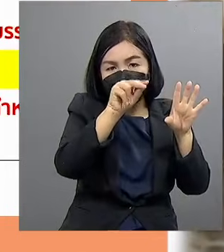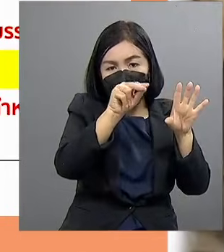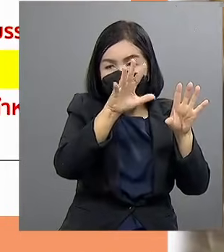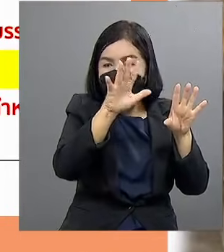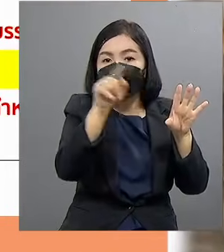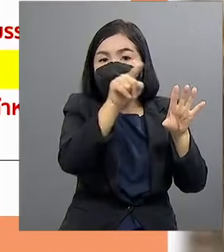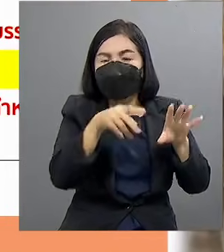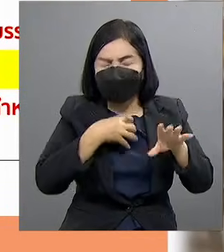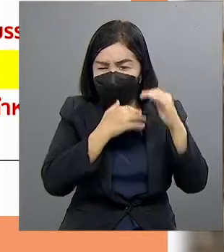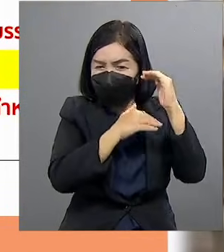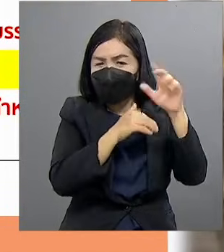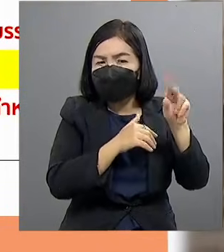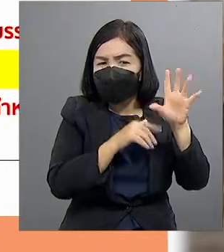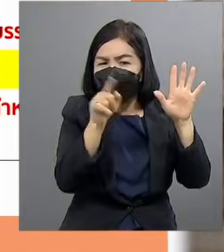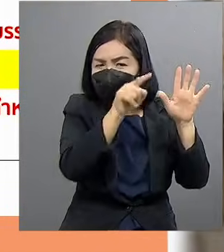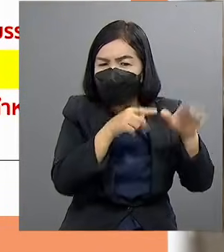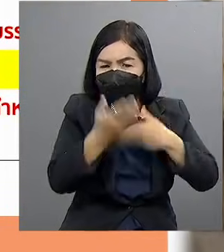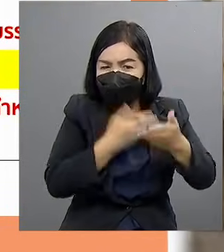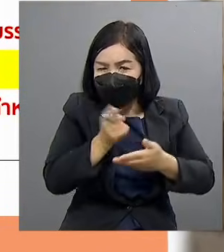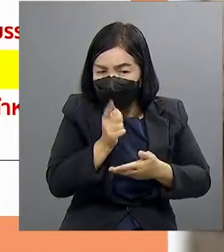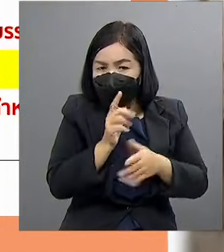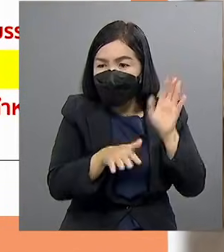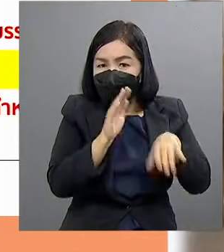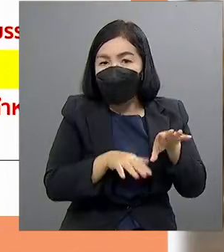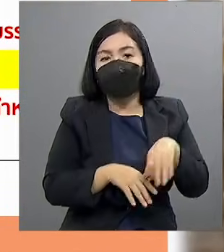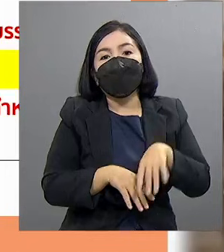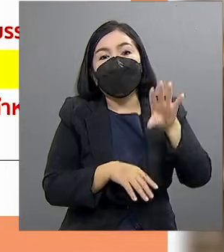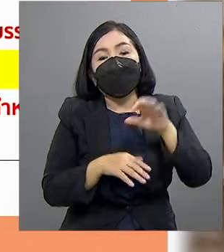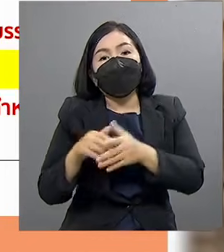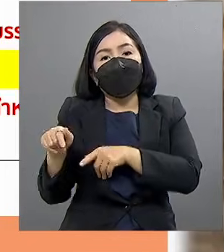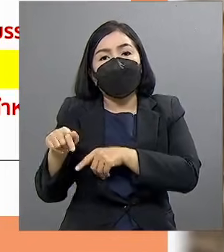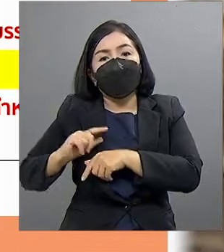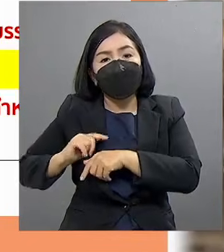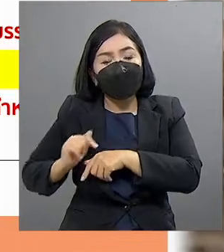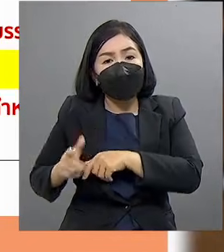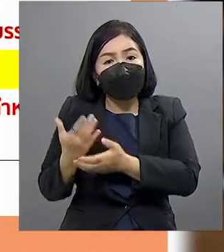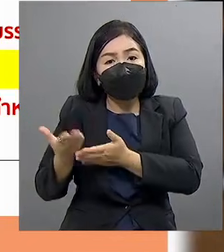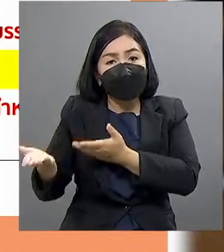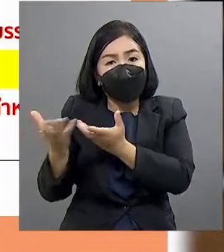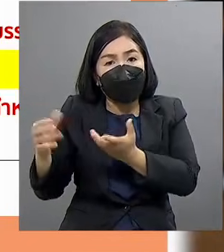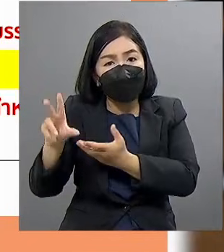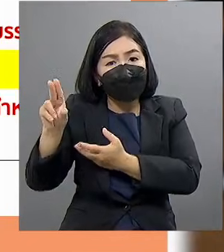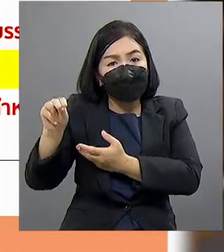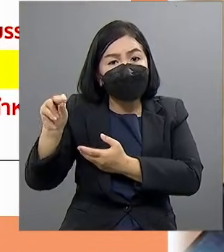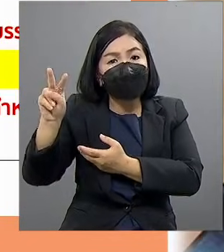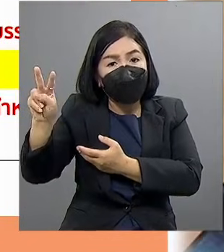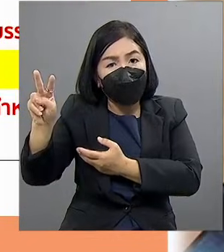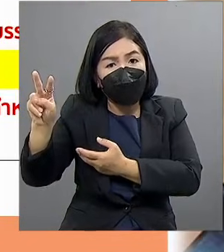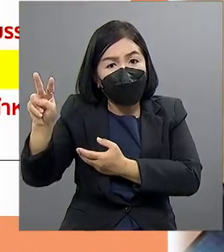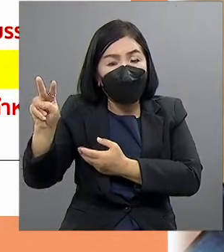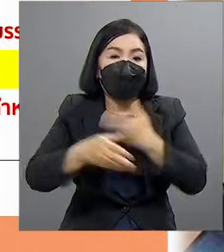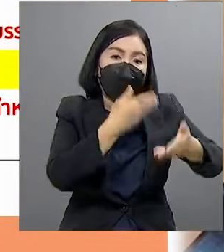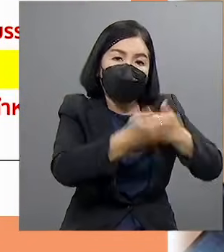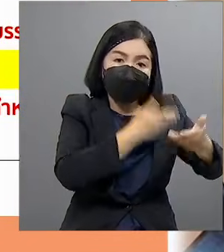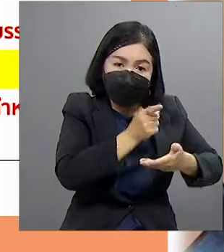ราคาที่เหมาะสมต่อการขายจะอยู่ที่ 91 บาท 64 สตางค์อาจจะขายกล่องละ90ก็ได้เพื่อจะได้ก